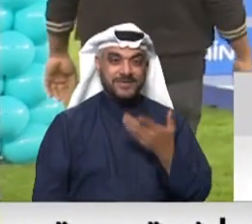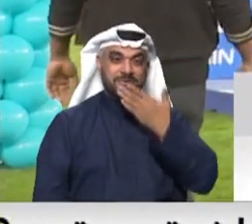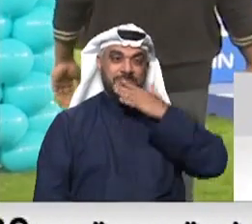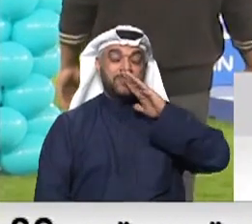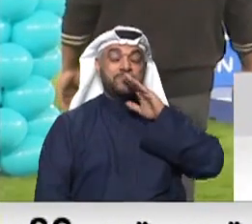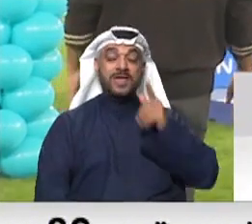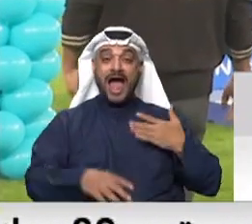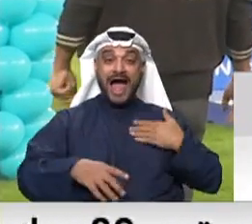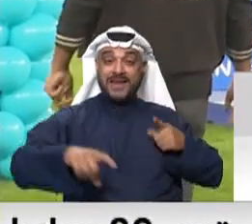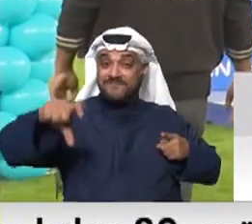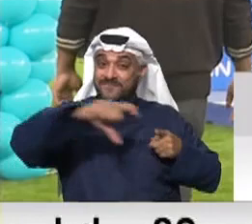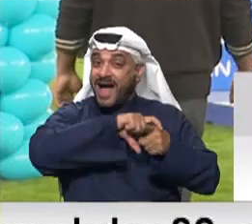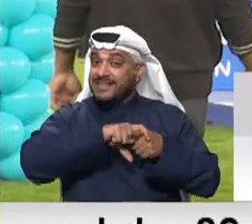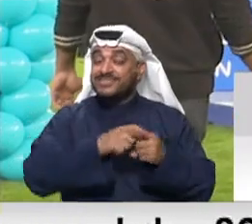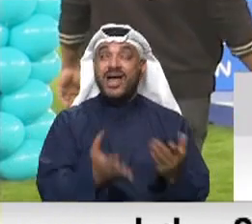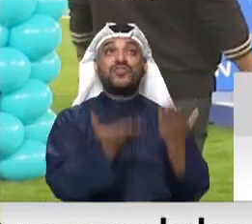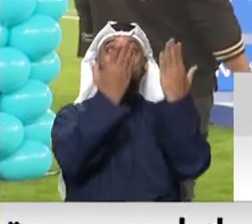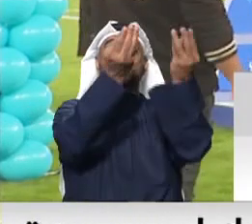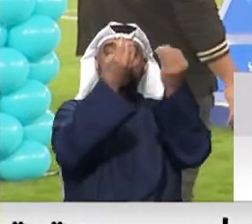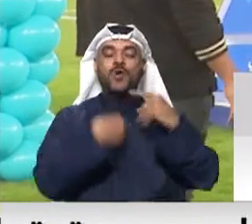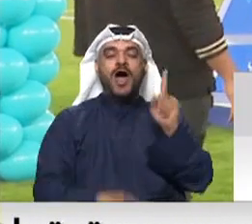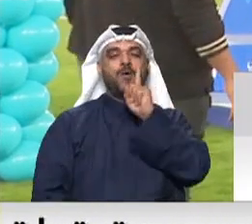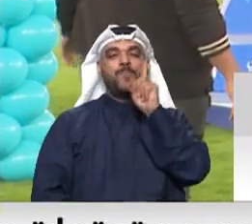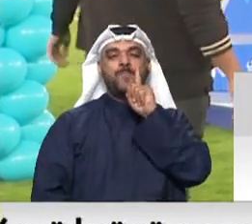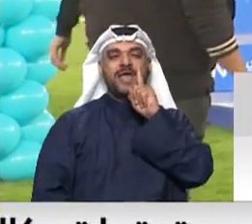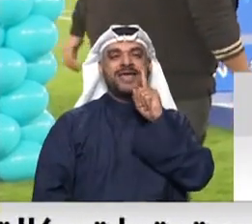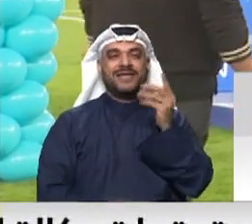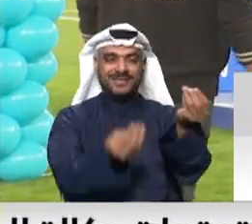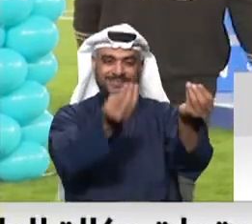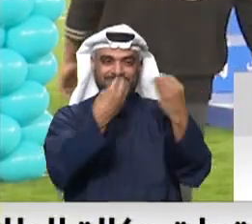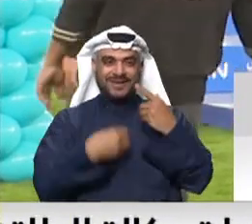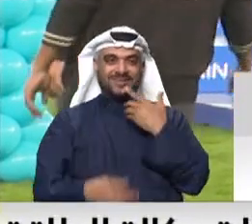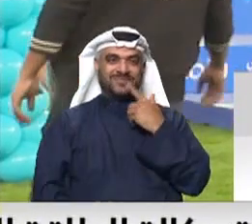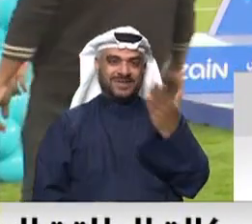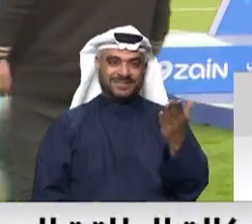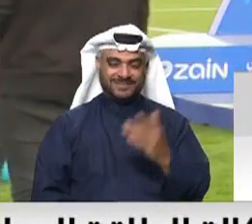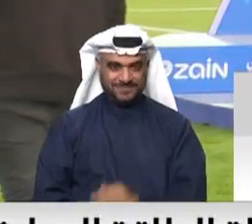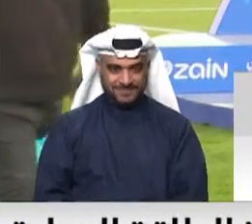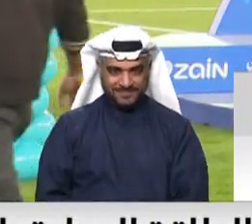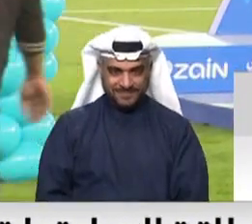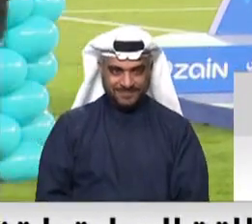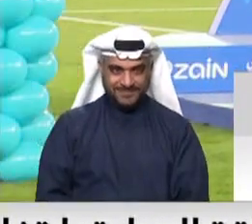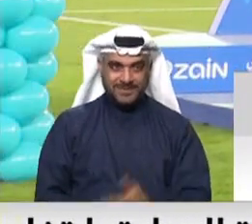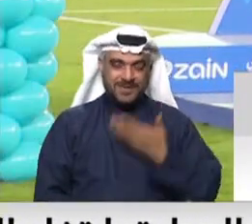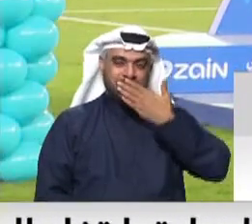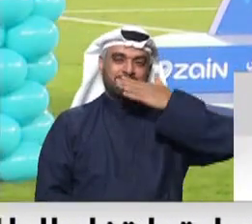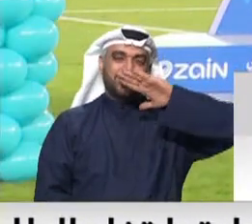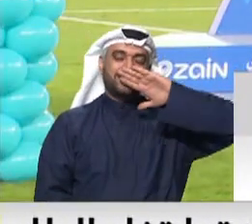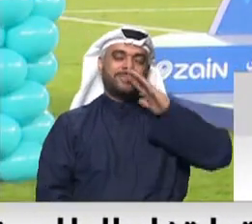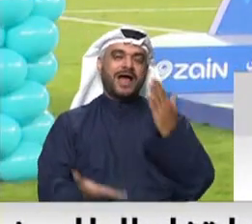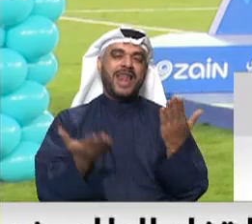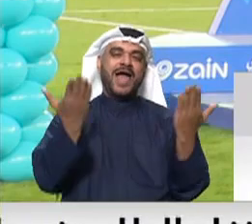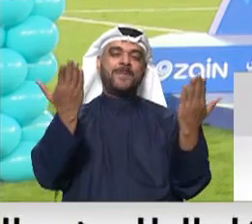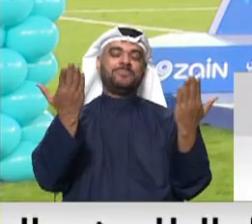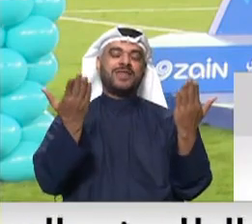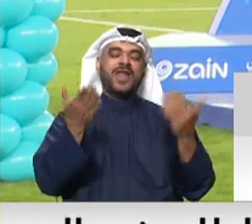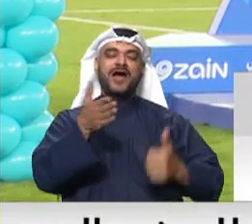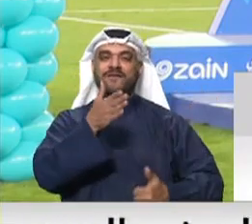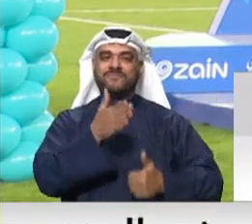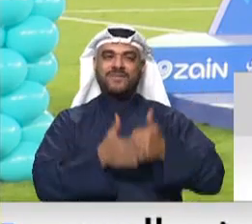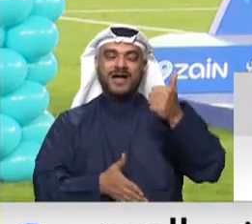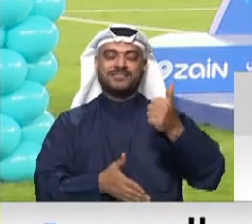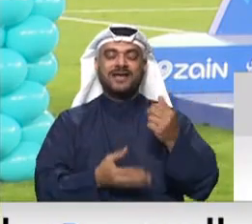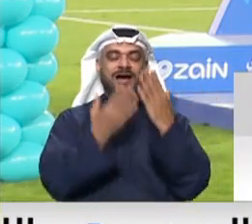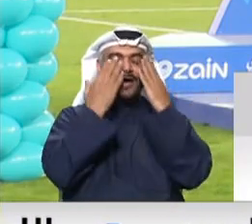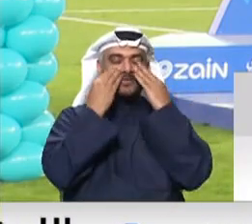الوالدة الله يطول بعمرها إن شاء الله، ويقول لك مثل لا تغلب الصفحة حتى تقرأ السطر الأخير. يا رب لك الحمد، وحاب اهدي